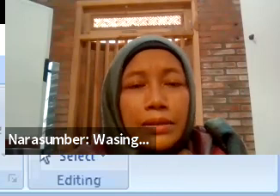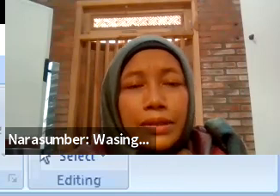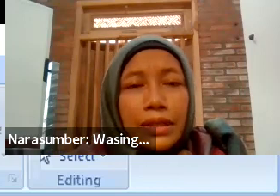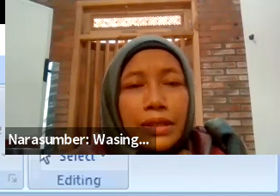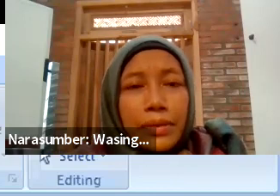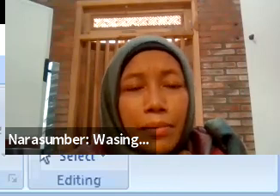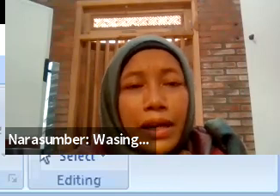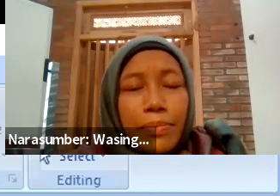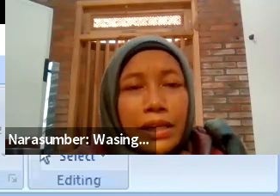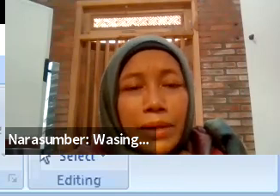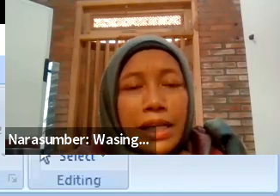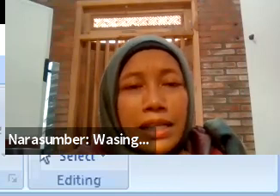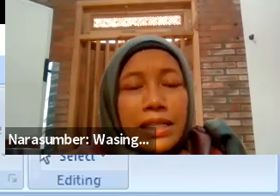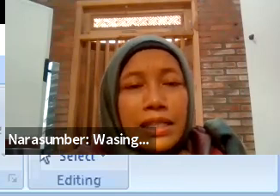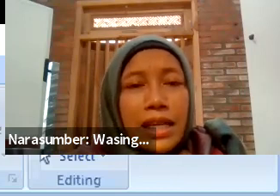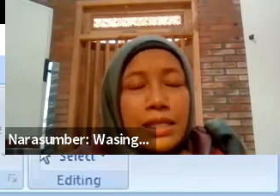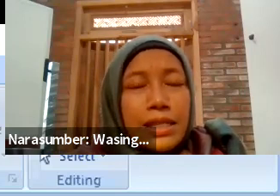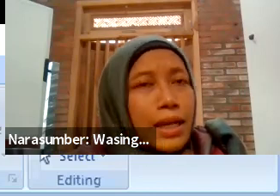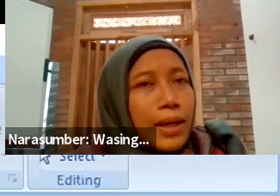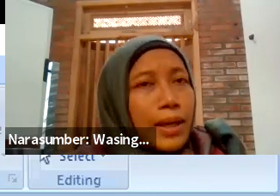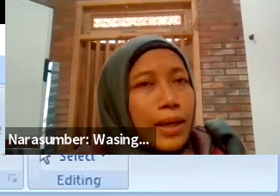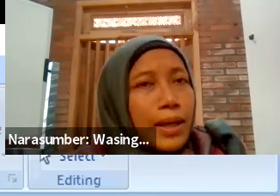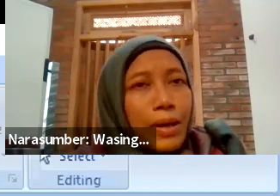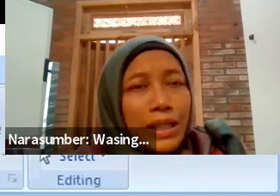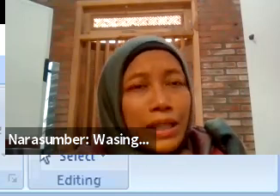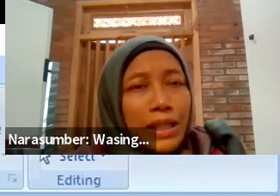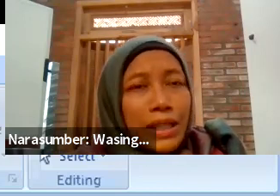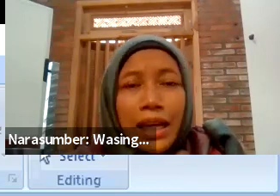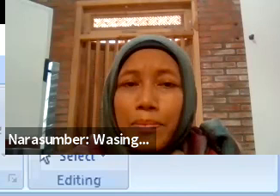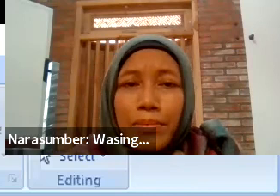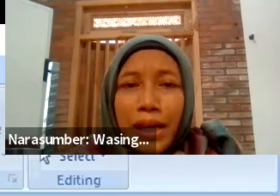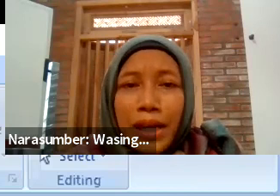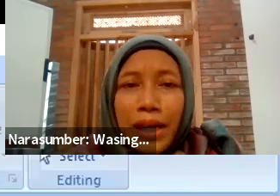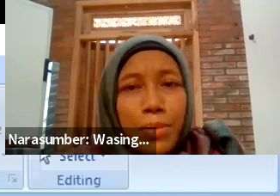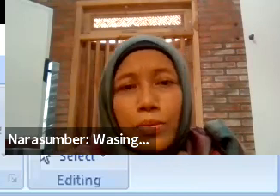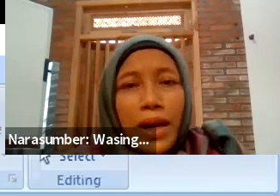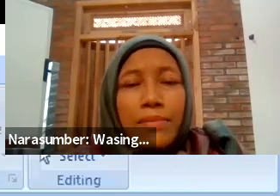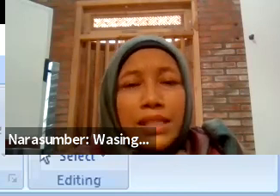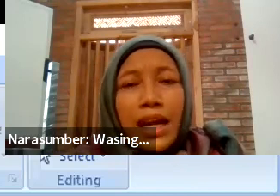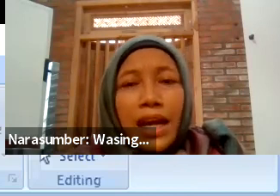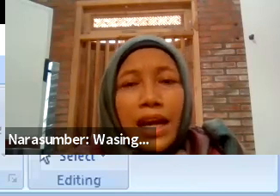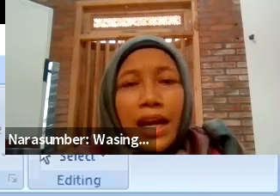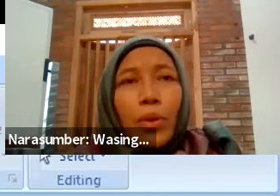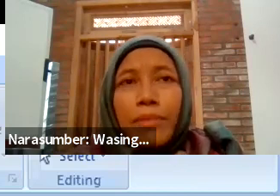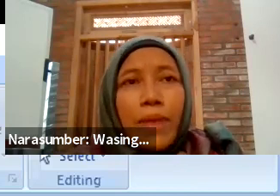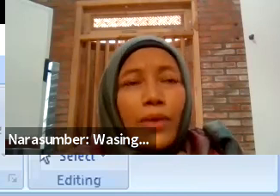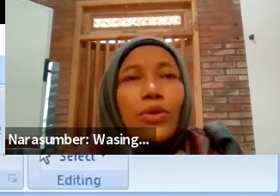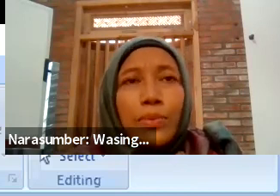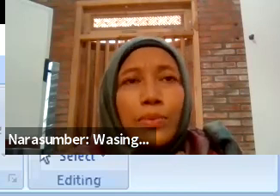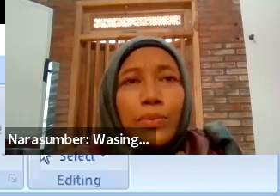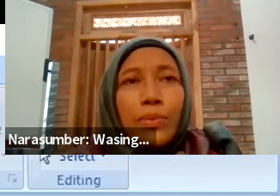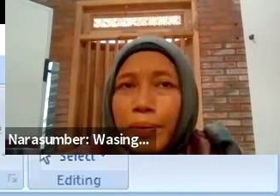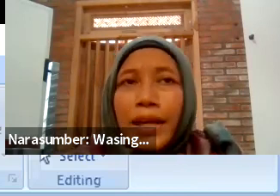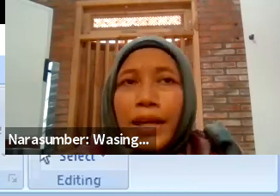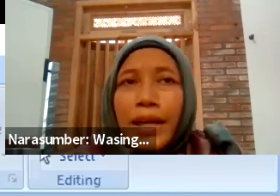saya di kemarin berani saja di Dinas Pertanian dan Ketahanan Pangan mengatakan bahwa lumbung pangan masyarakat adalah proyek membangun